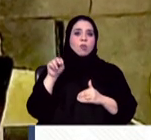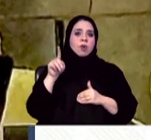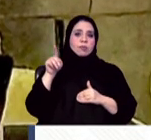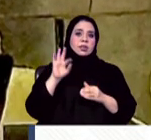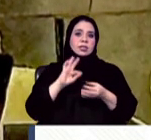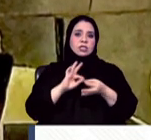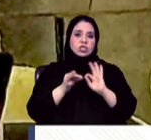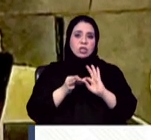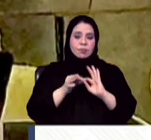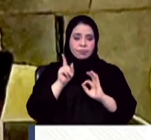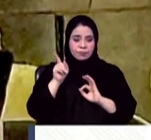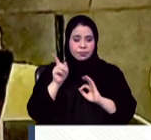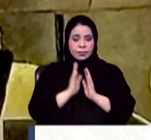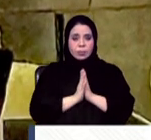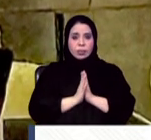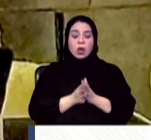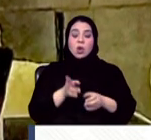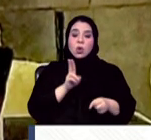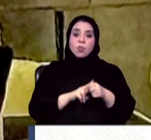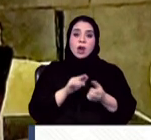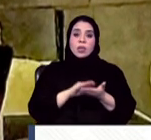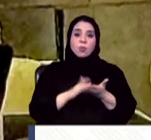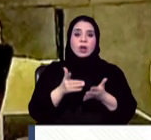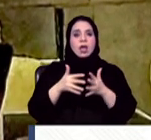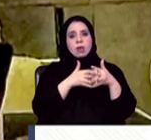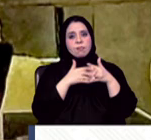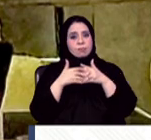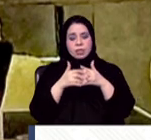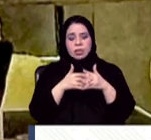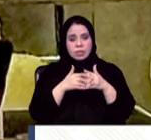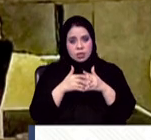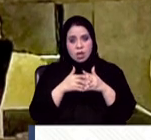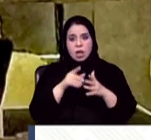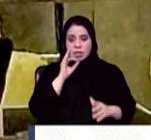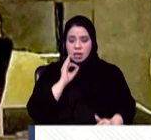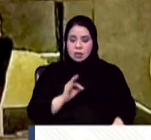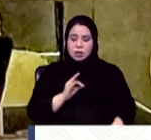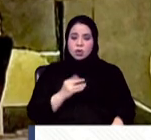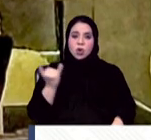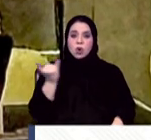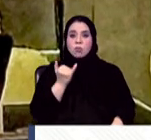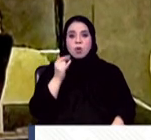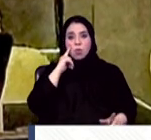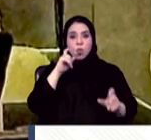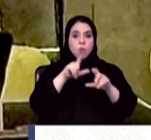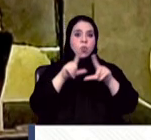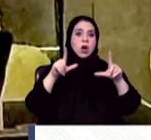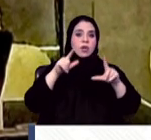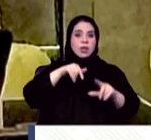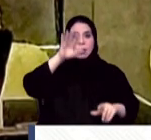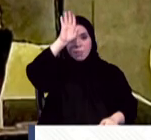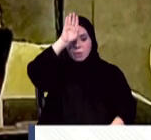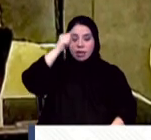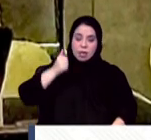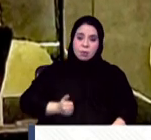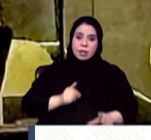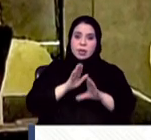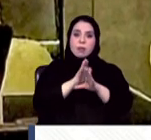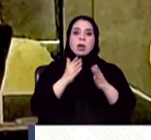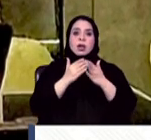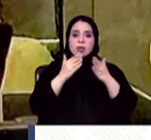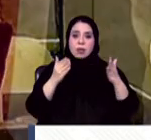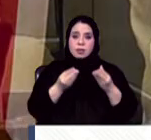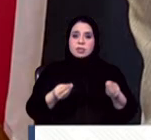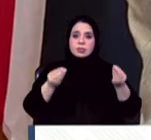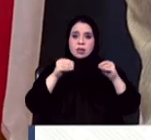بمقر الامم المتحده في مدينه نيويورك تاكيدا على ما توليه المملكه من اهتمام كبير